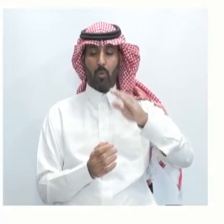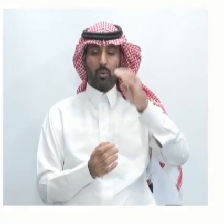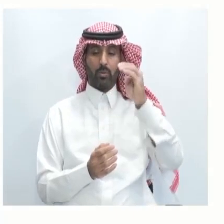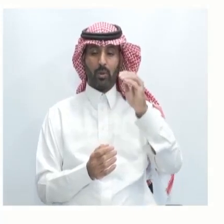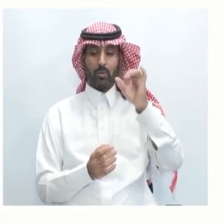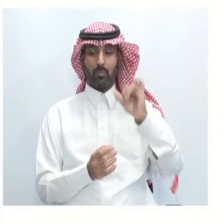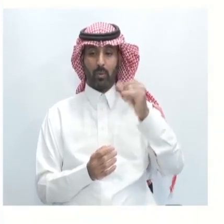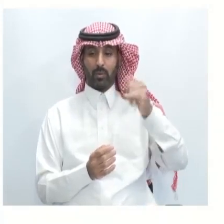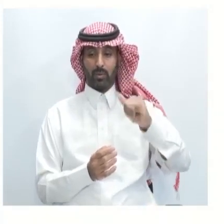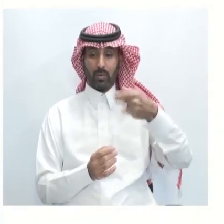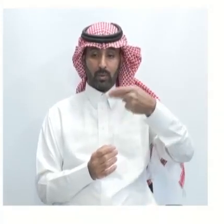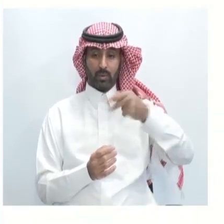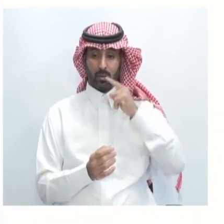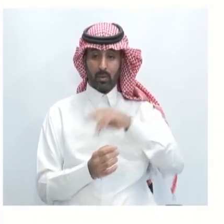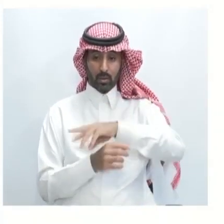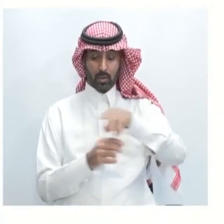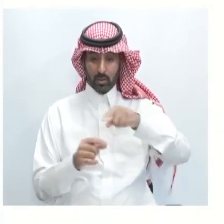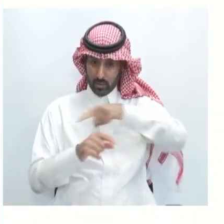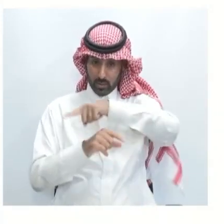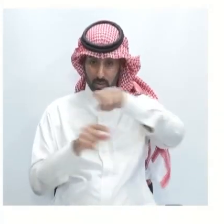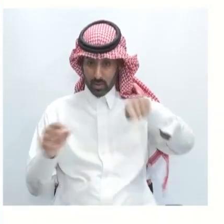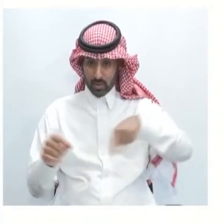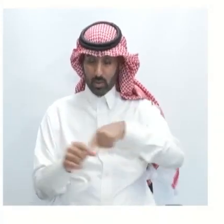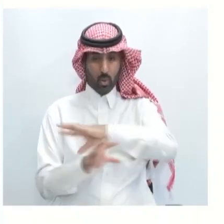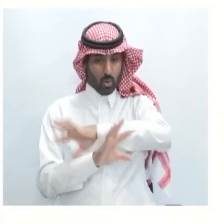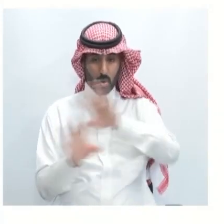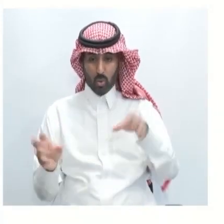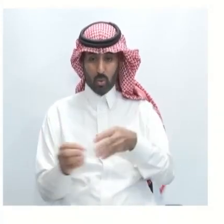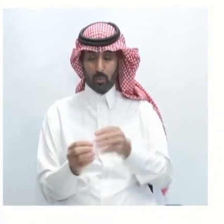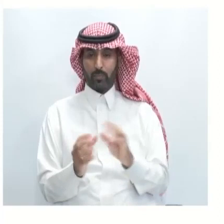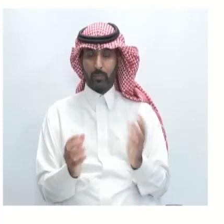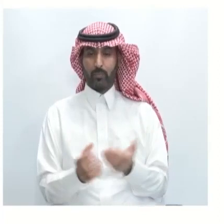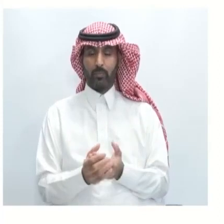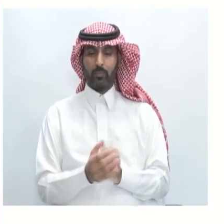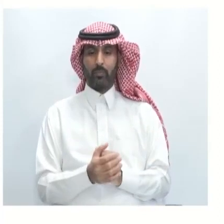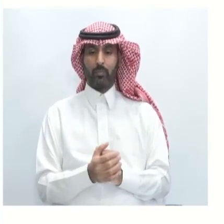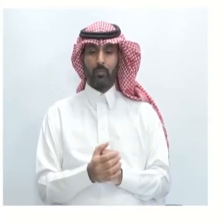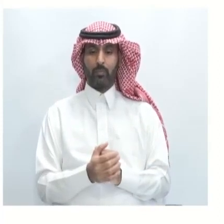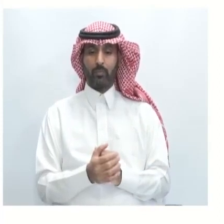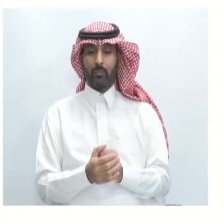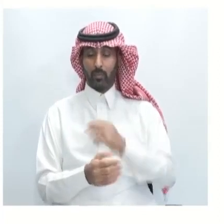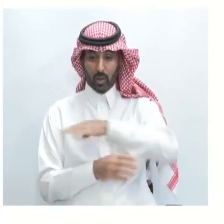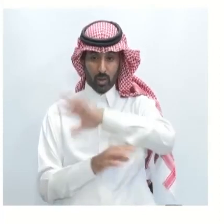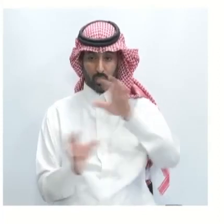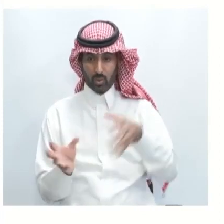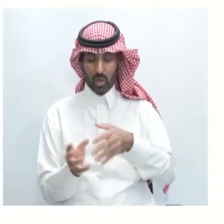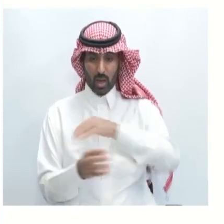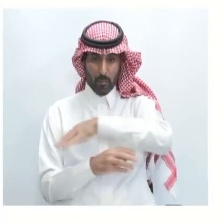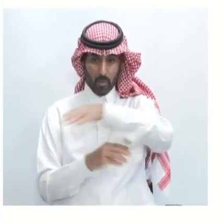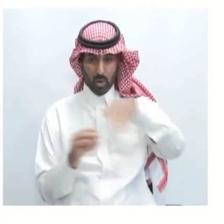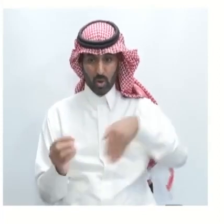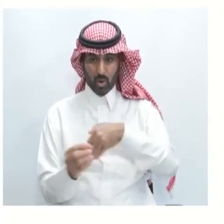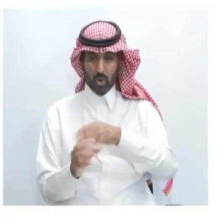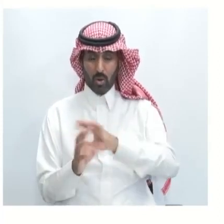تحدثنا عنها قبل قليل كل او جميع هذا سور لفظ كل او لفظ جميع هذا هو السور واما اذا كانت